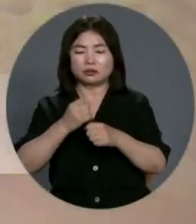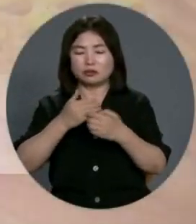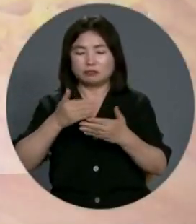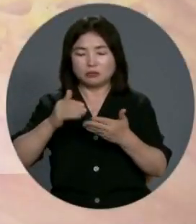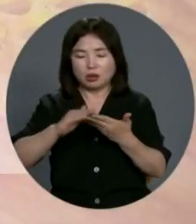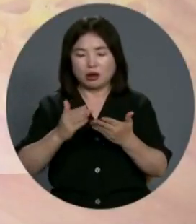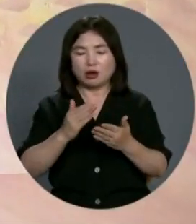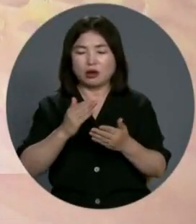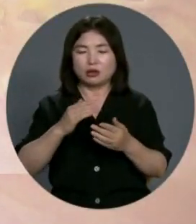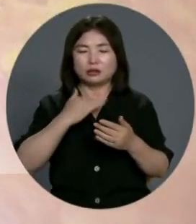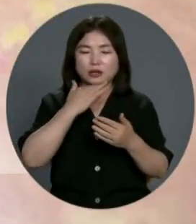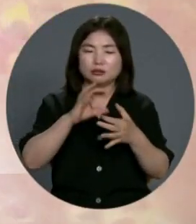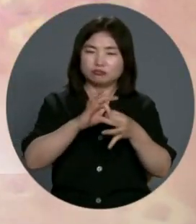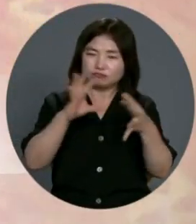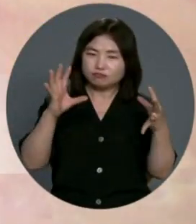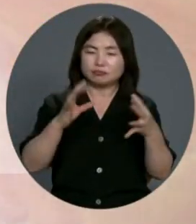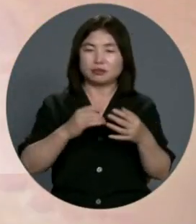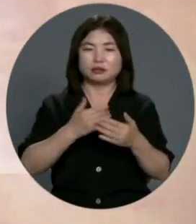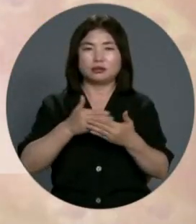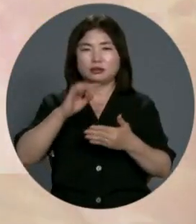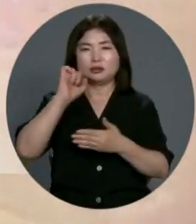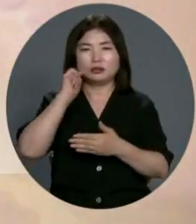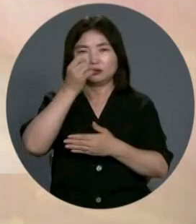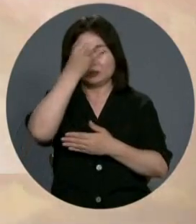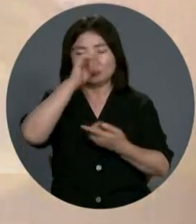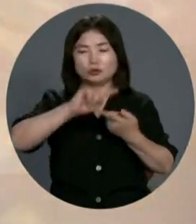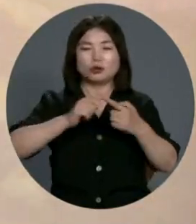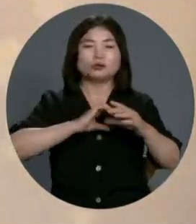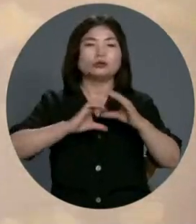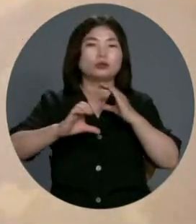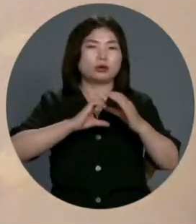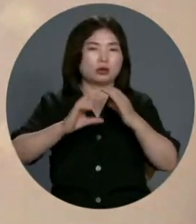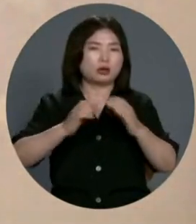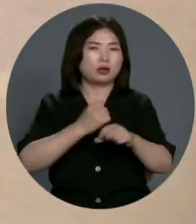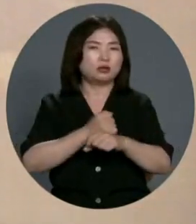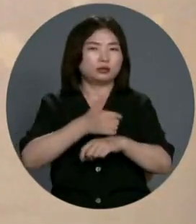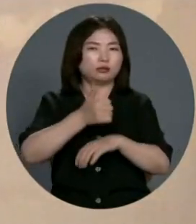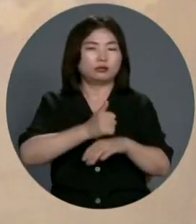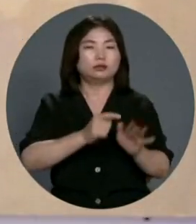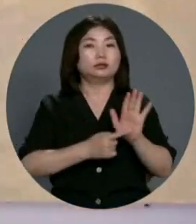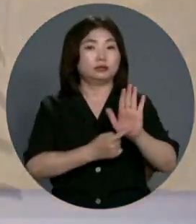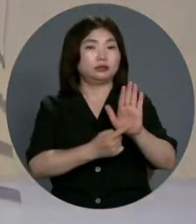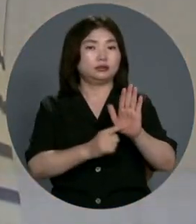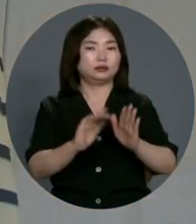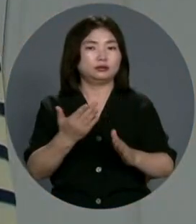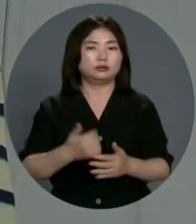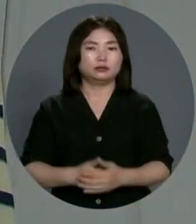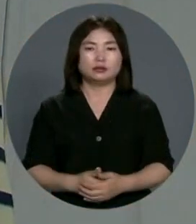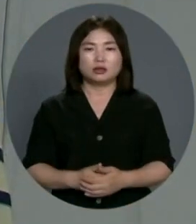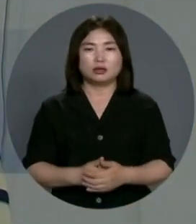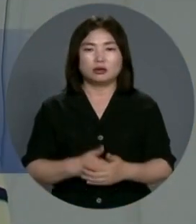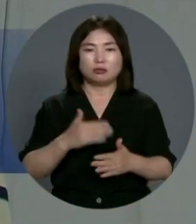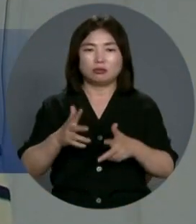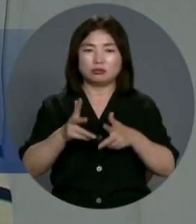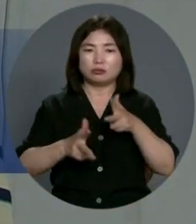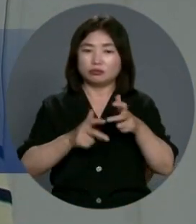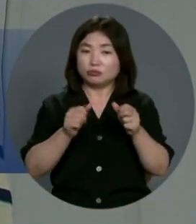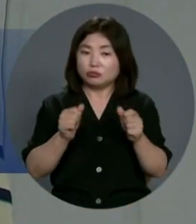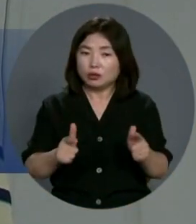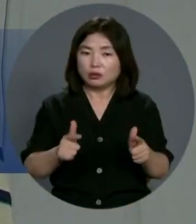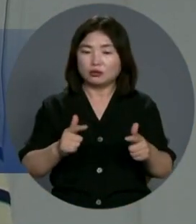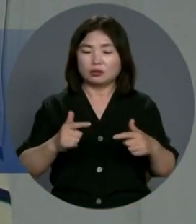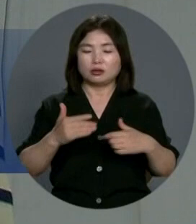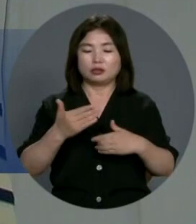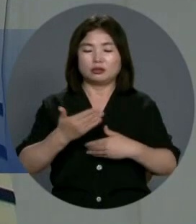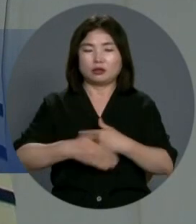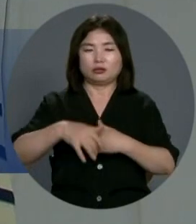통해 세대 간 벽을 넘어 예술적으로 소통하는 성과를 이뤄냈습니다. 이번 사업을 통해 이제